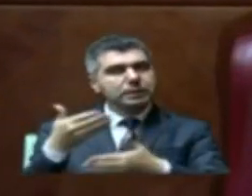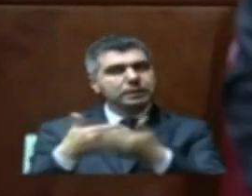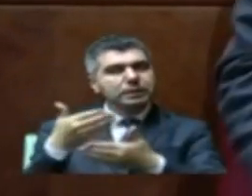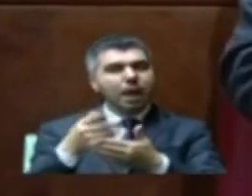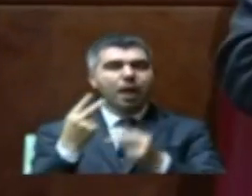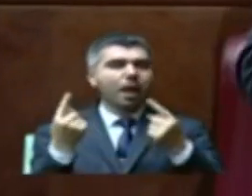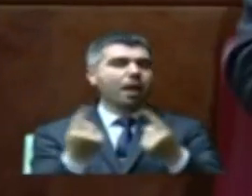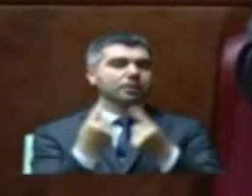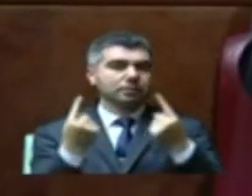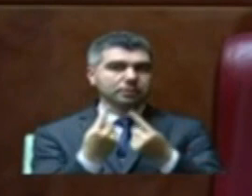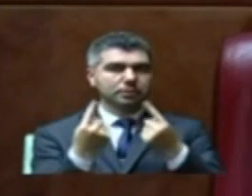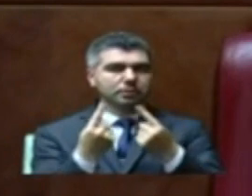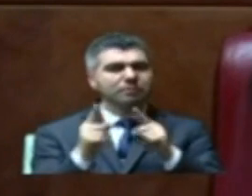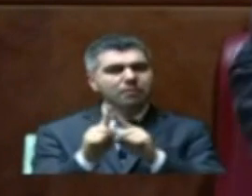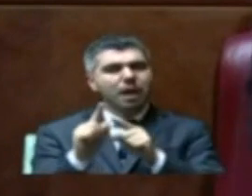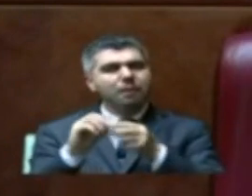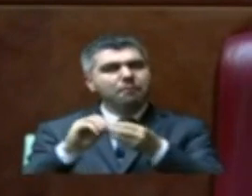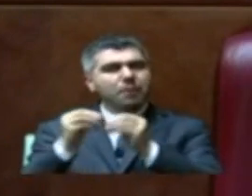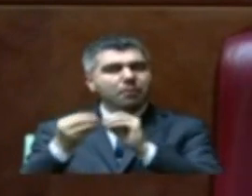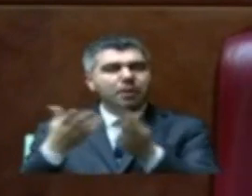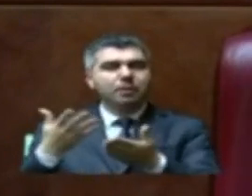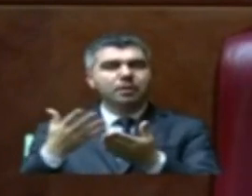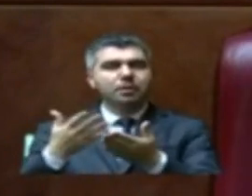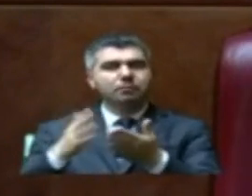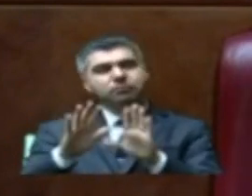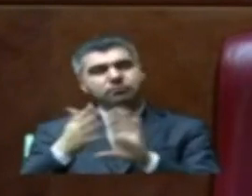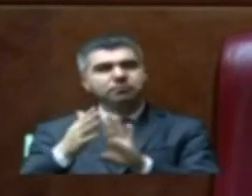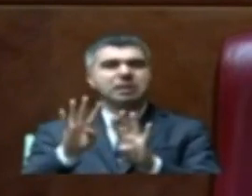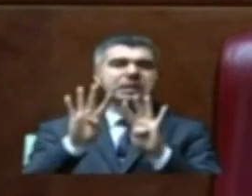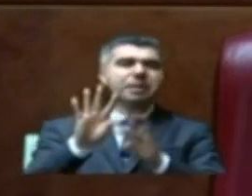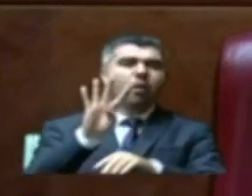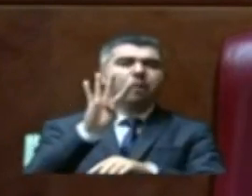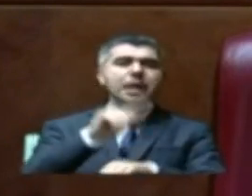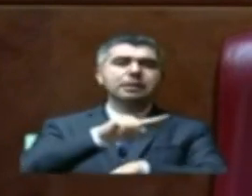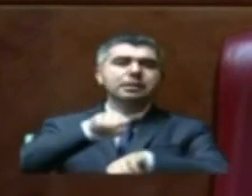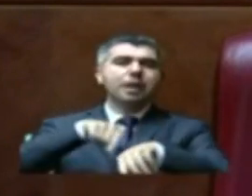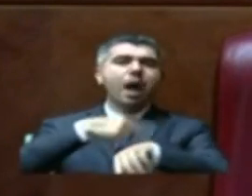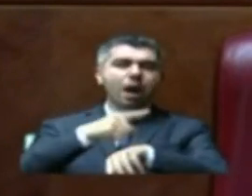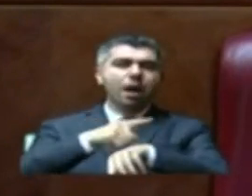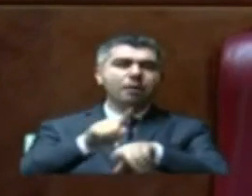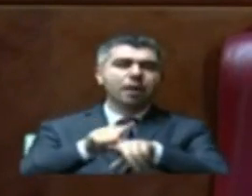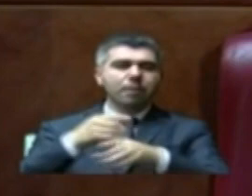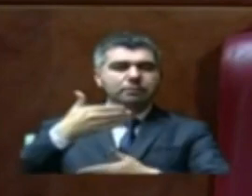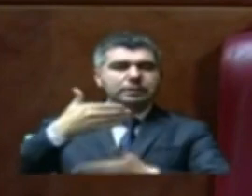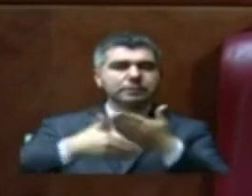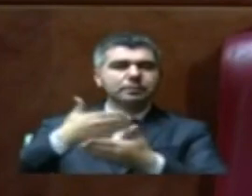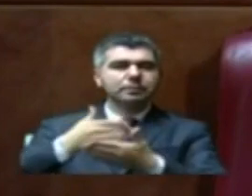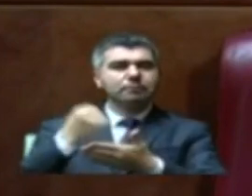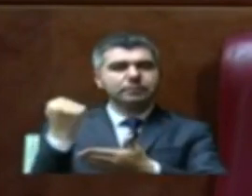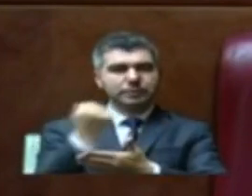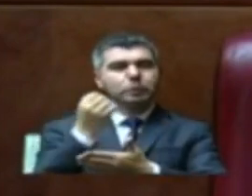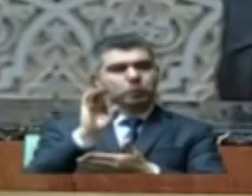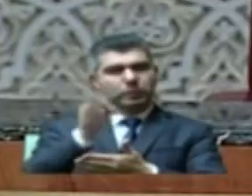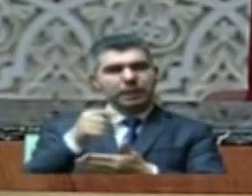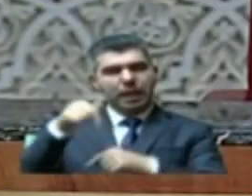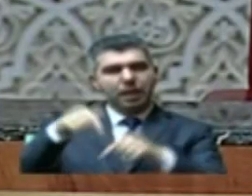تتمشي. تتكون بعض الإشكالات اللي مرتبطة ب 48 ساعة تقريبا اللي تكون فيها هذا الرخص ما تبقاش، ولكن تنحلوها في حينها. شكرا سيد